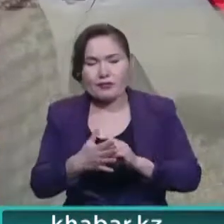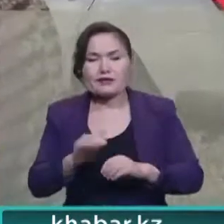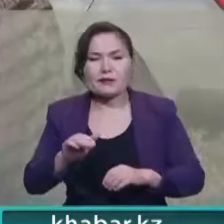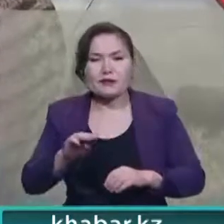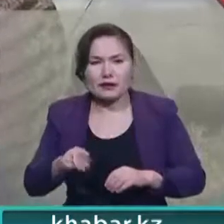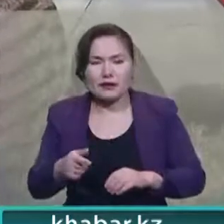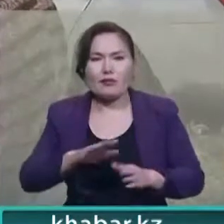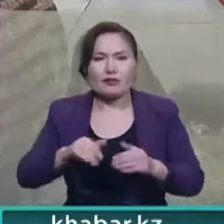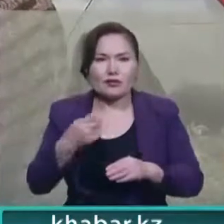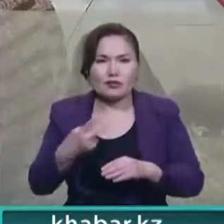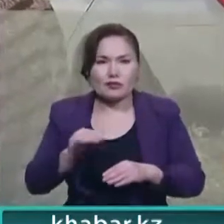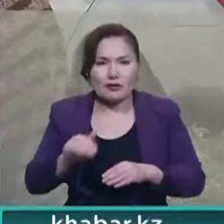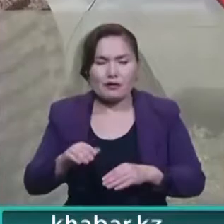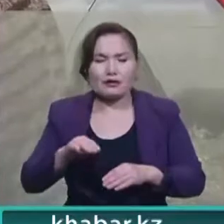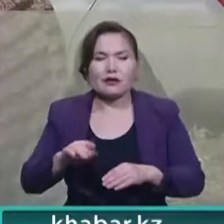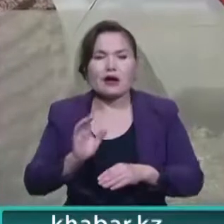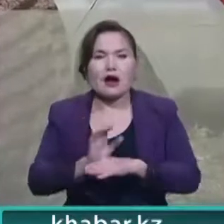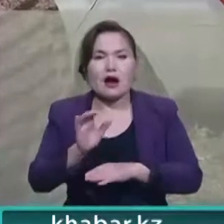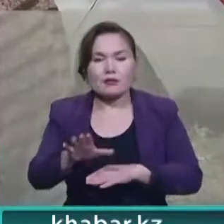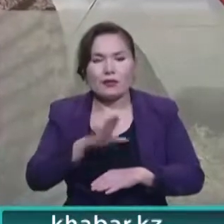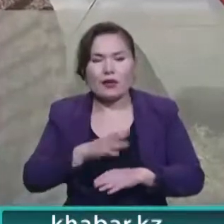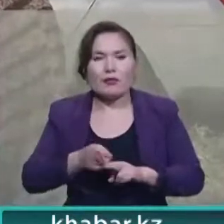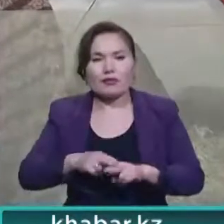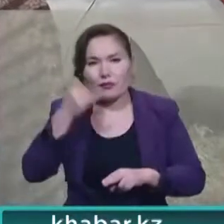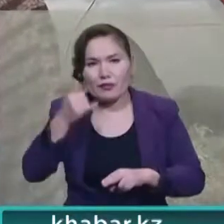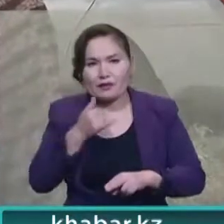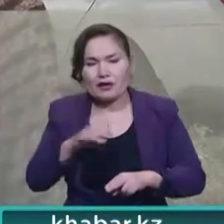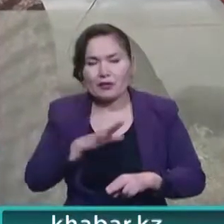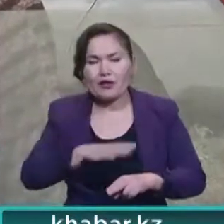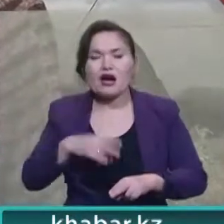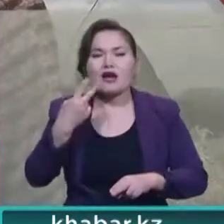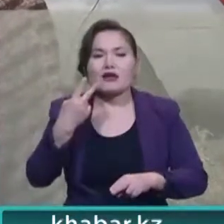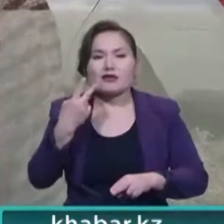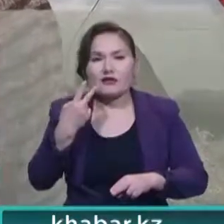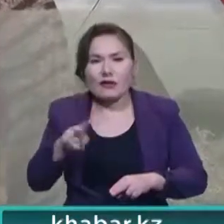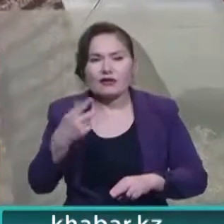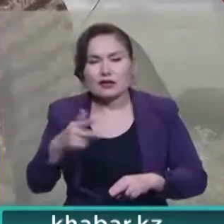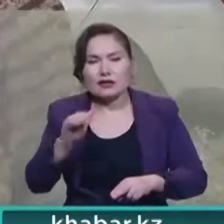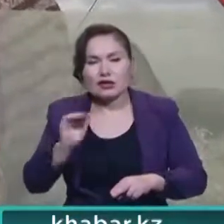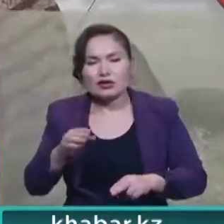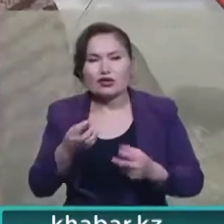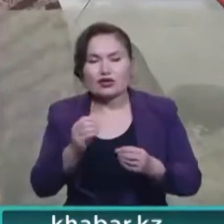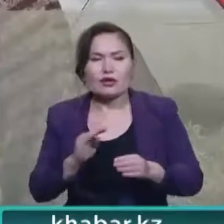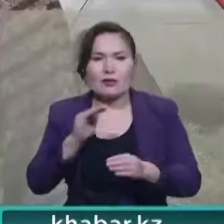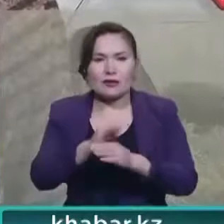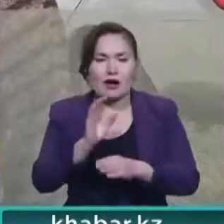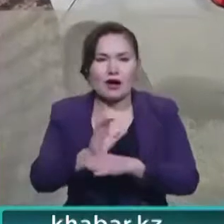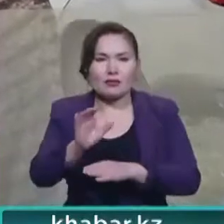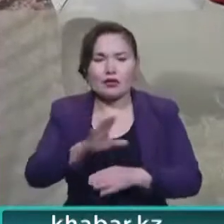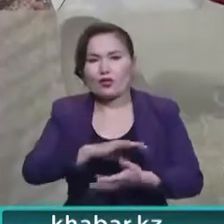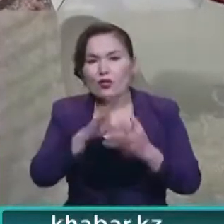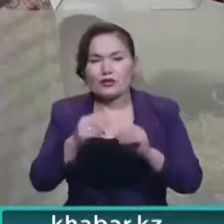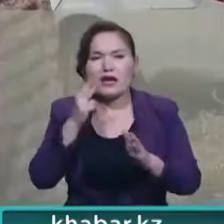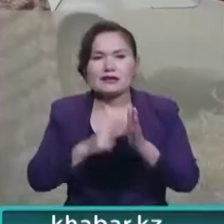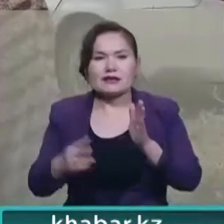салдым. Ода тоже не шығып тұр, 30 шығып тұр, бірақ сізге тағы ақша салып өтті. Короче, 89 мың салдым. Бір